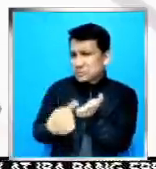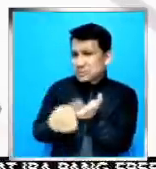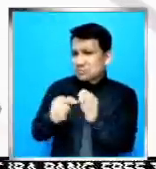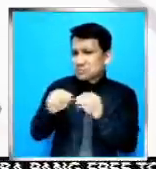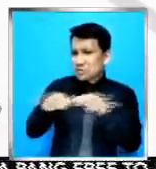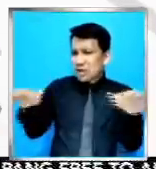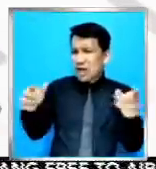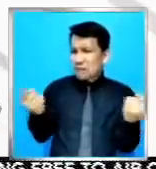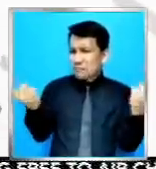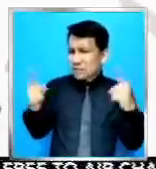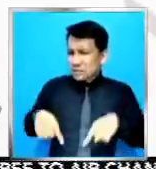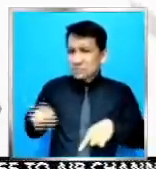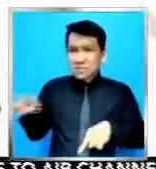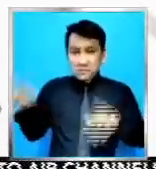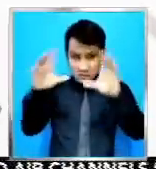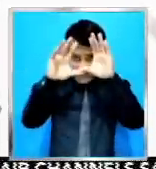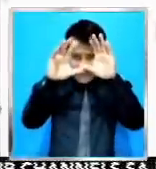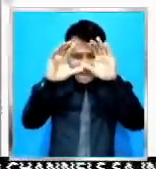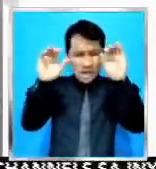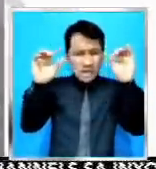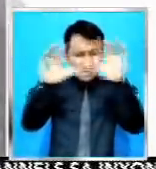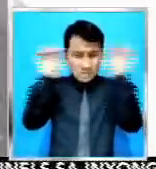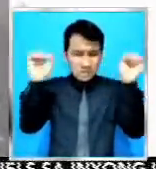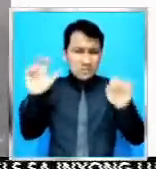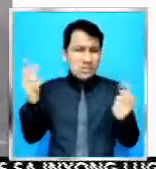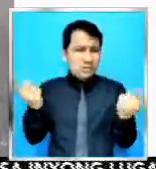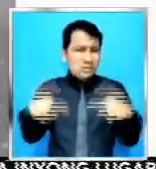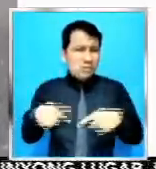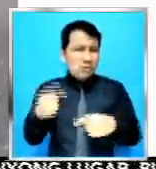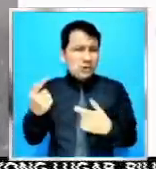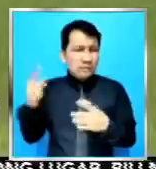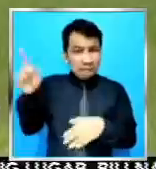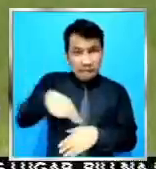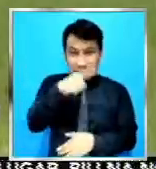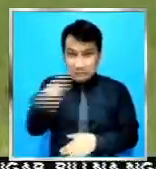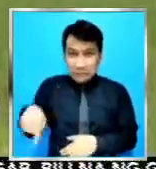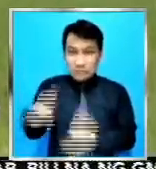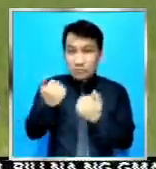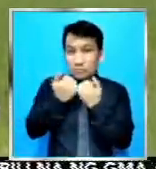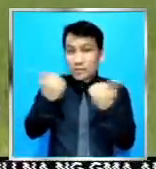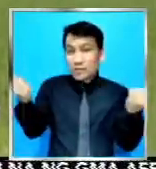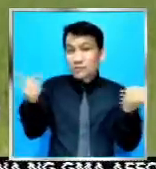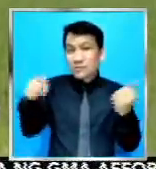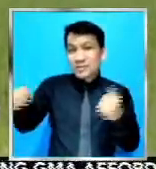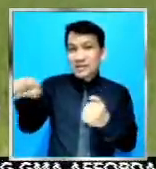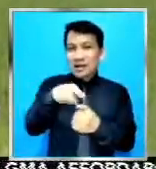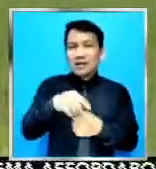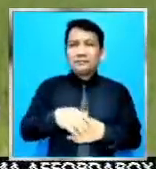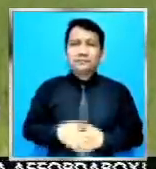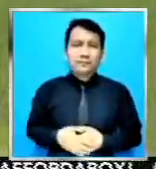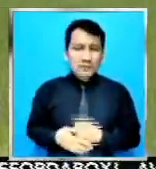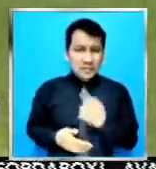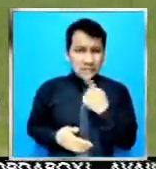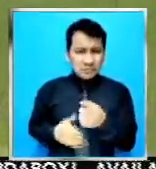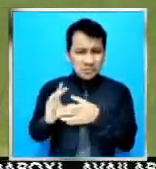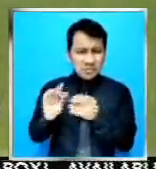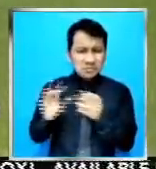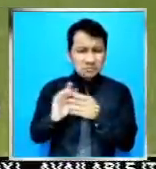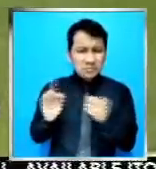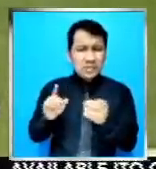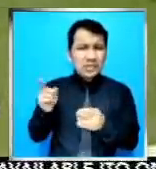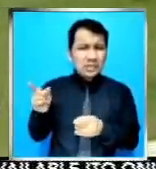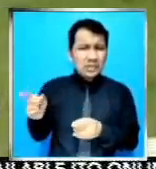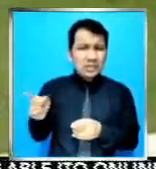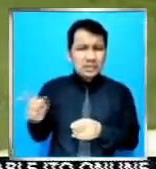Pangulo matapos kanselahin ng dalawang beses ang kanyang lingguhang public address. Paliwanag ng Malacanang, pag-iingat daw yan laban